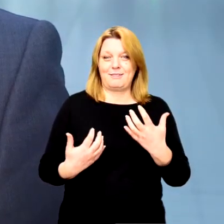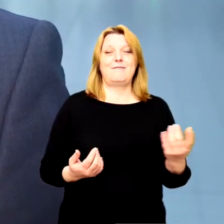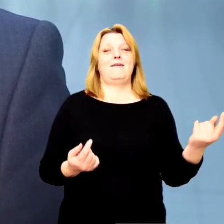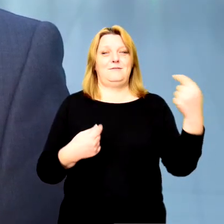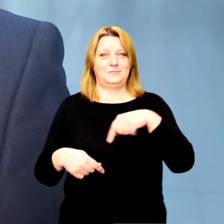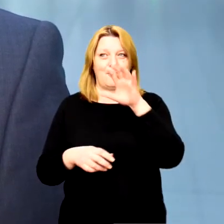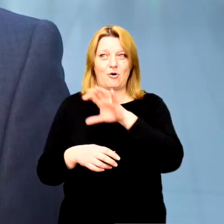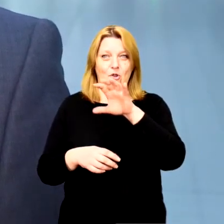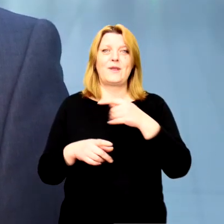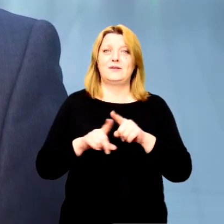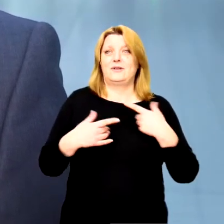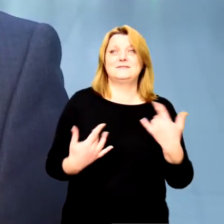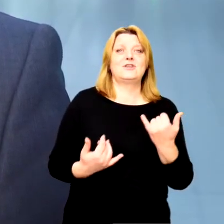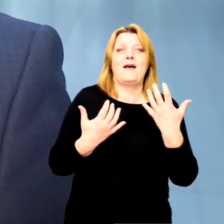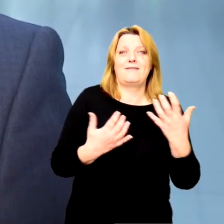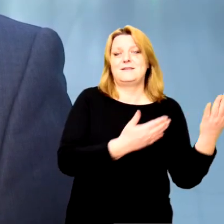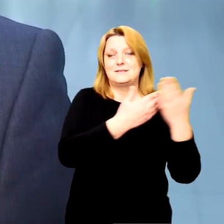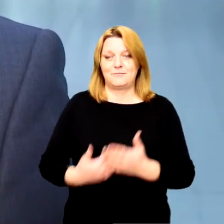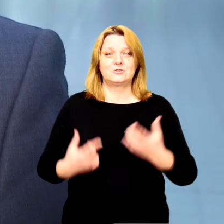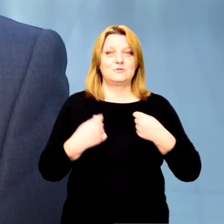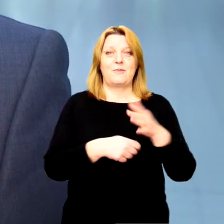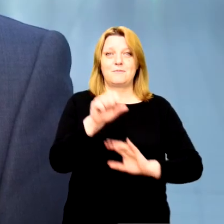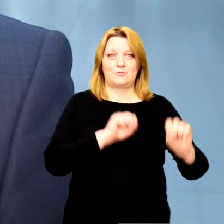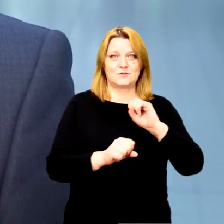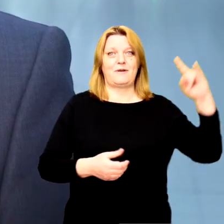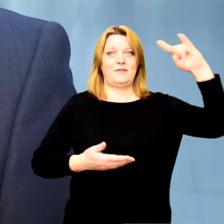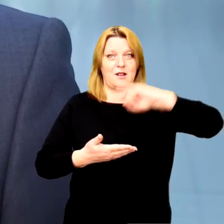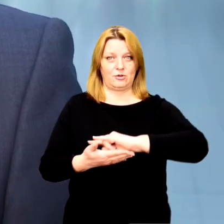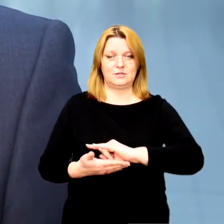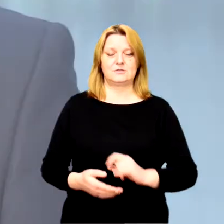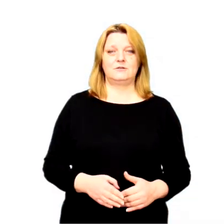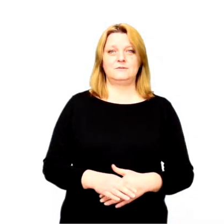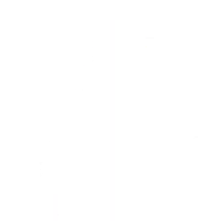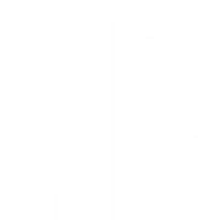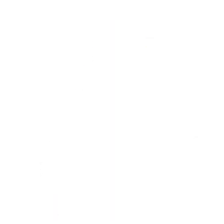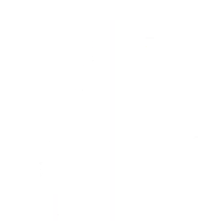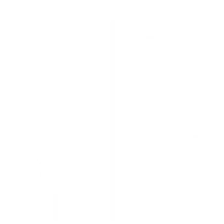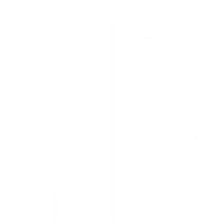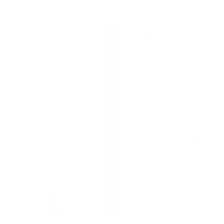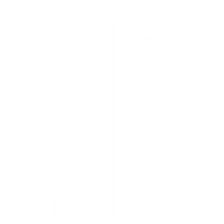dużym powodzeniem. Dlatego zawsze chętnie zapraszam osoby niepełnosprawne na lotnisko.